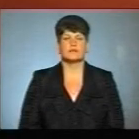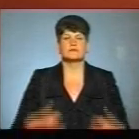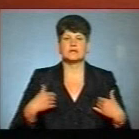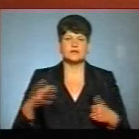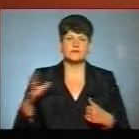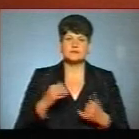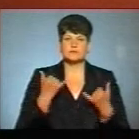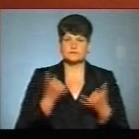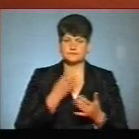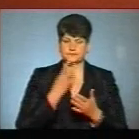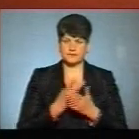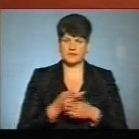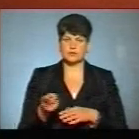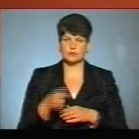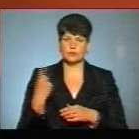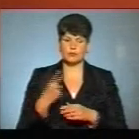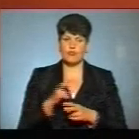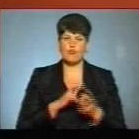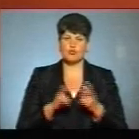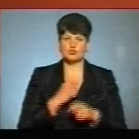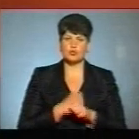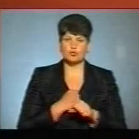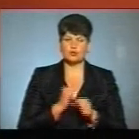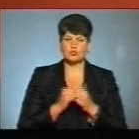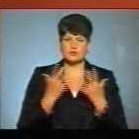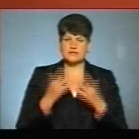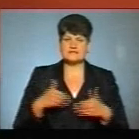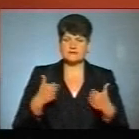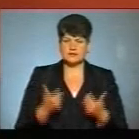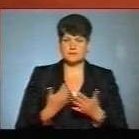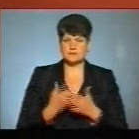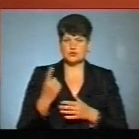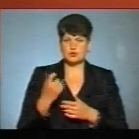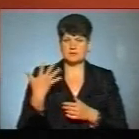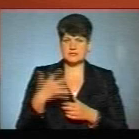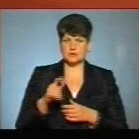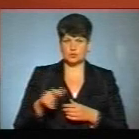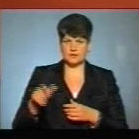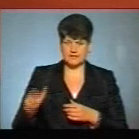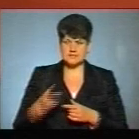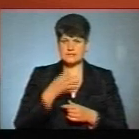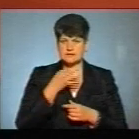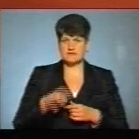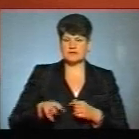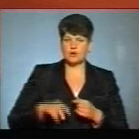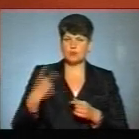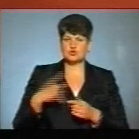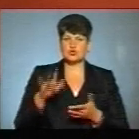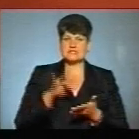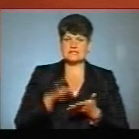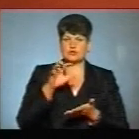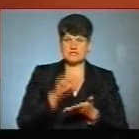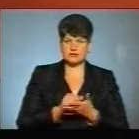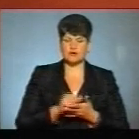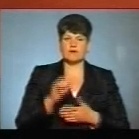Вітаємо і вітання усім, хто зараз з нами. На Тернопільщині у пошуках роботи щодня звертається близько 150 людей, повідомив директор обласного центру зайнятості